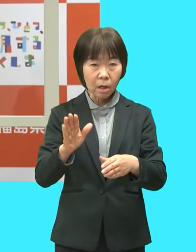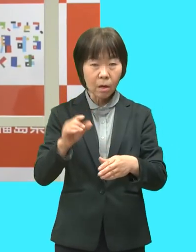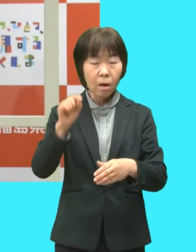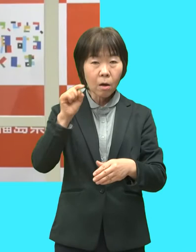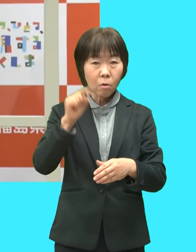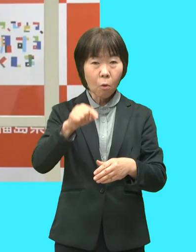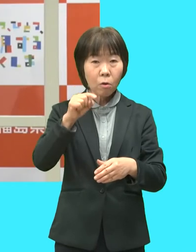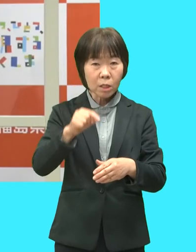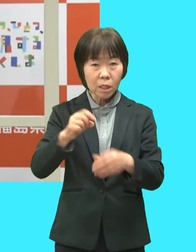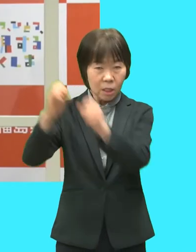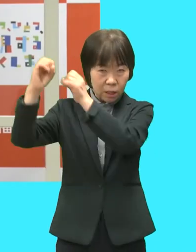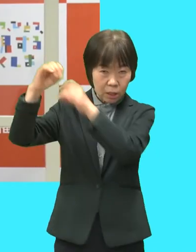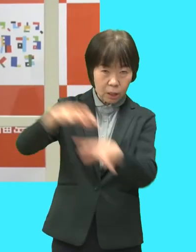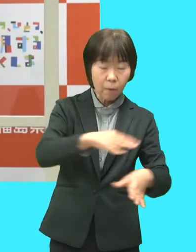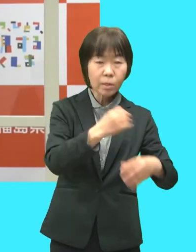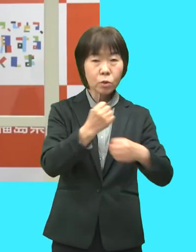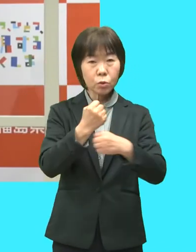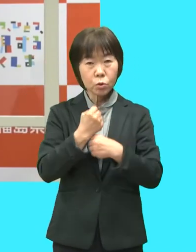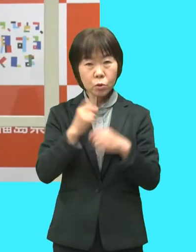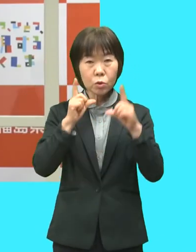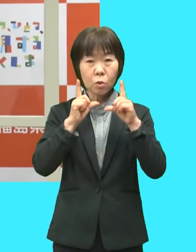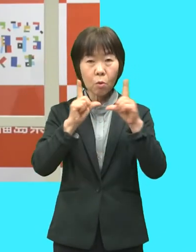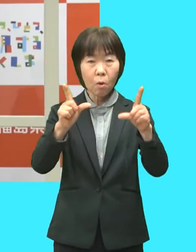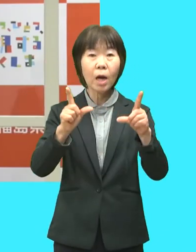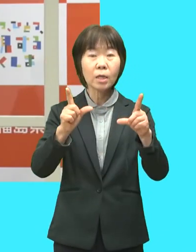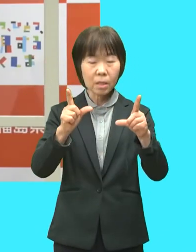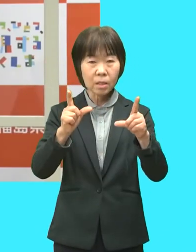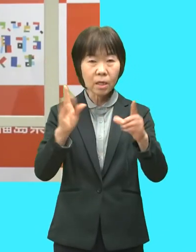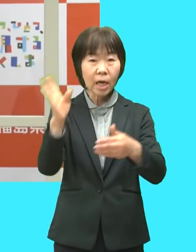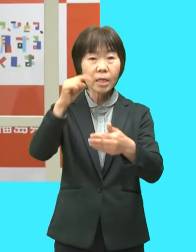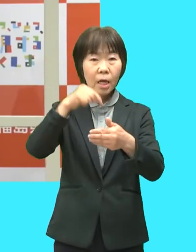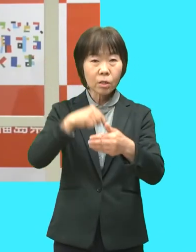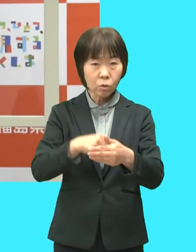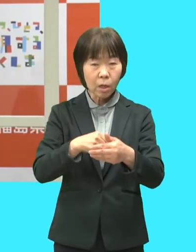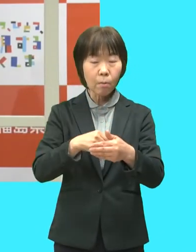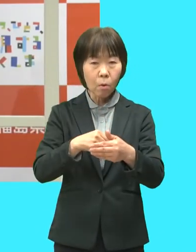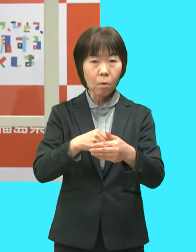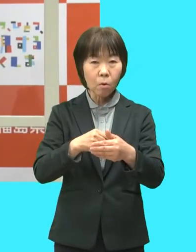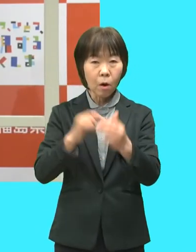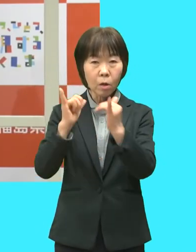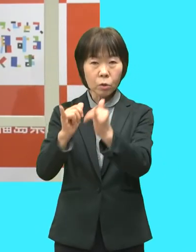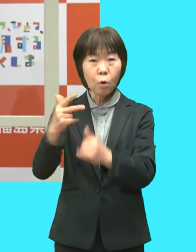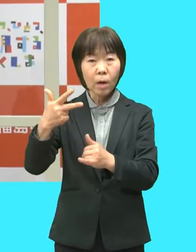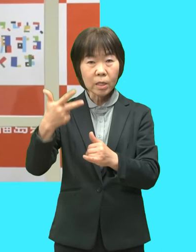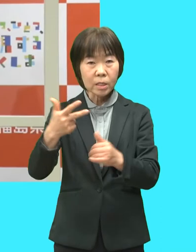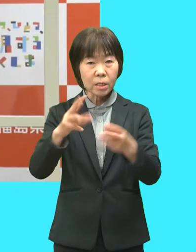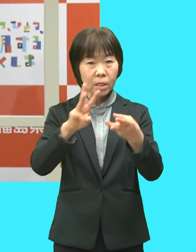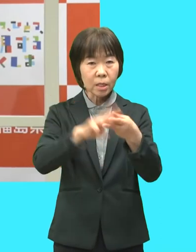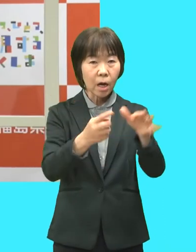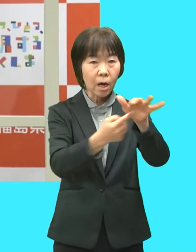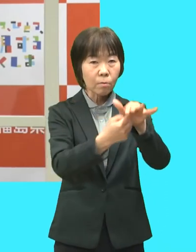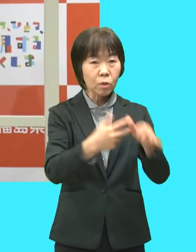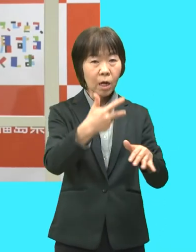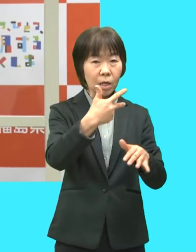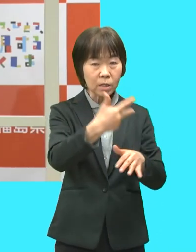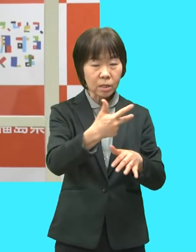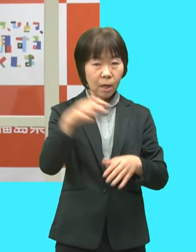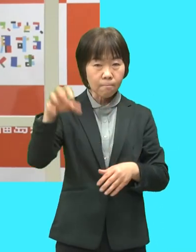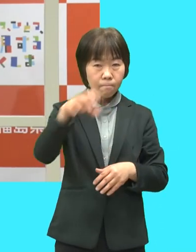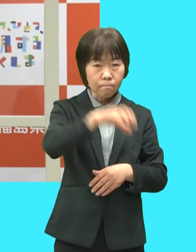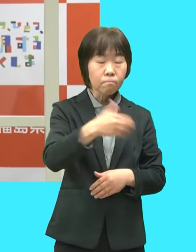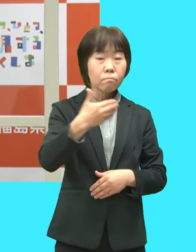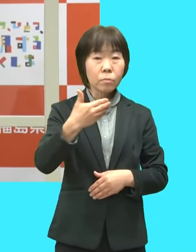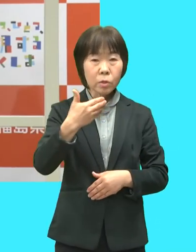に津波注意報が発表され、福島県においても相馬市や田村市など9市町村